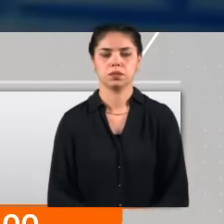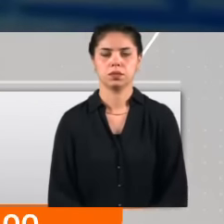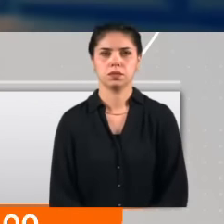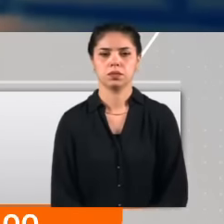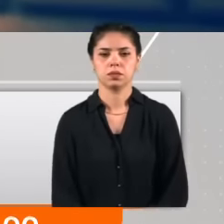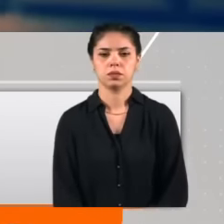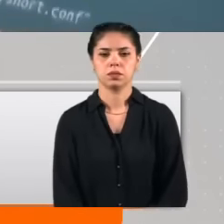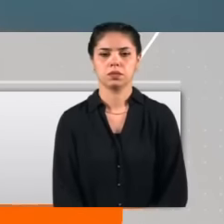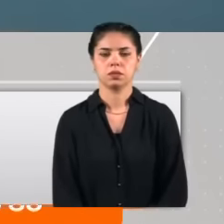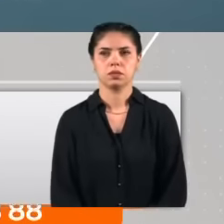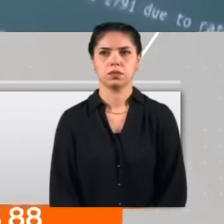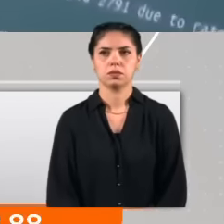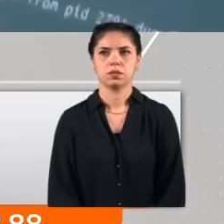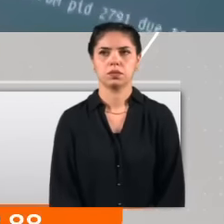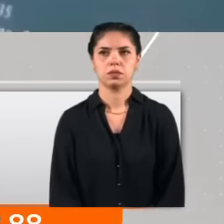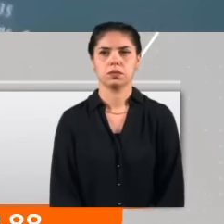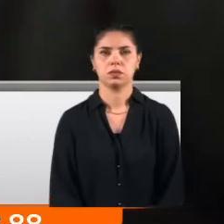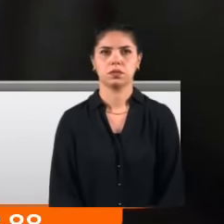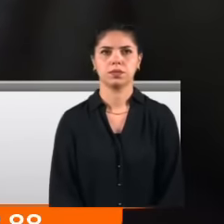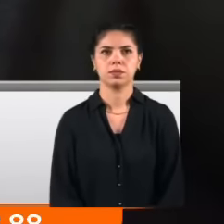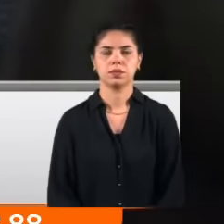ve kullandırmamaları yönündedir.